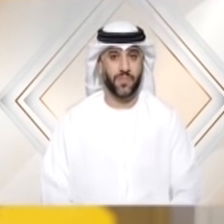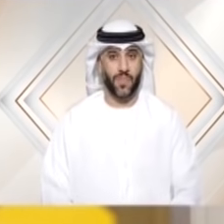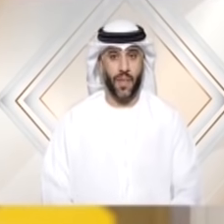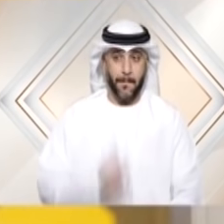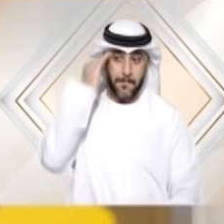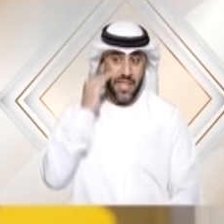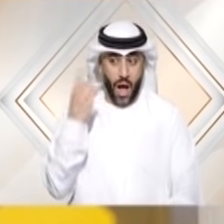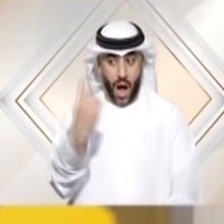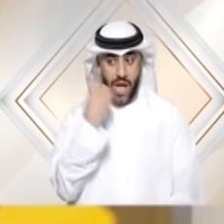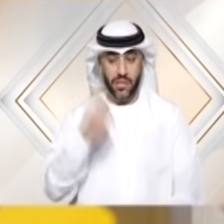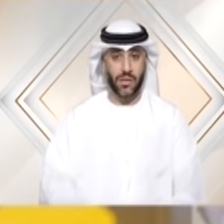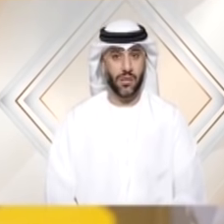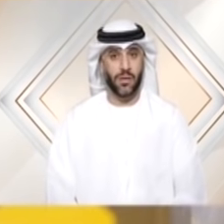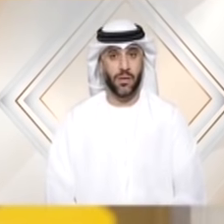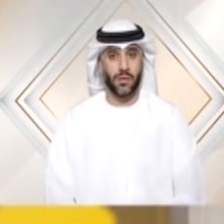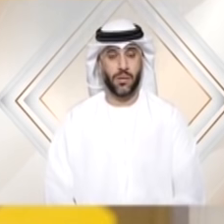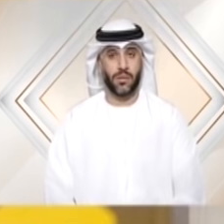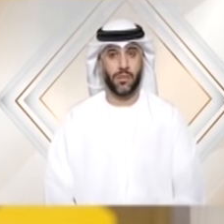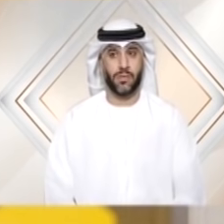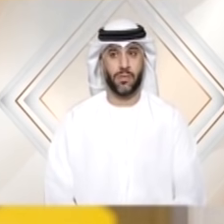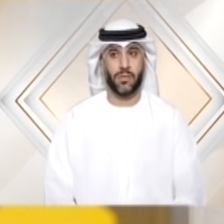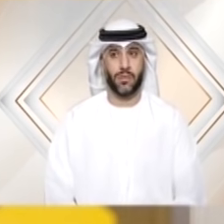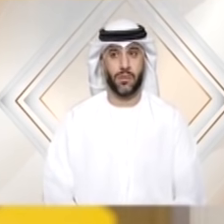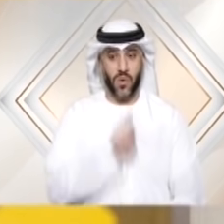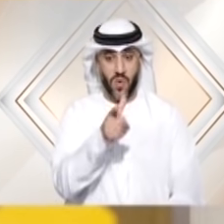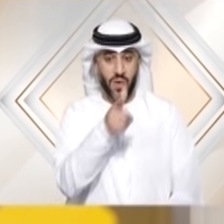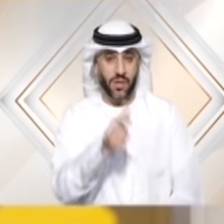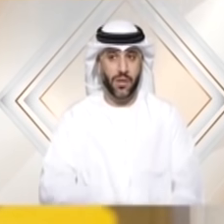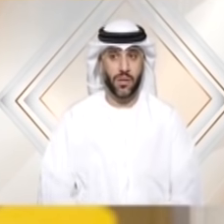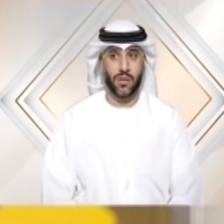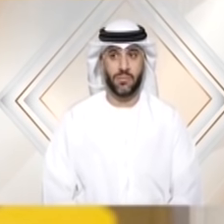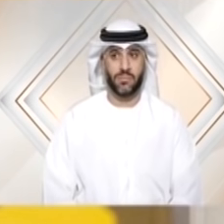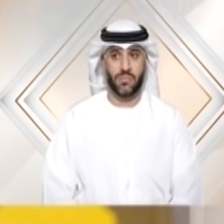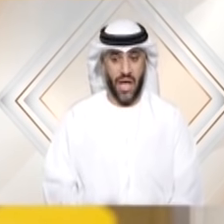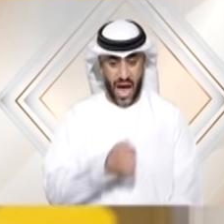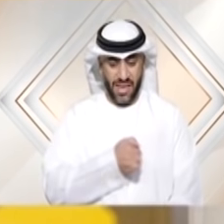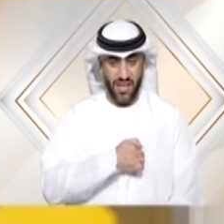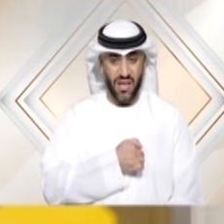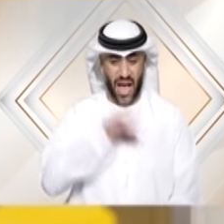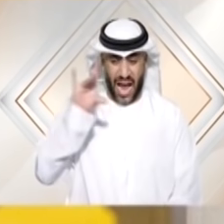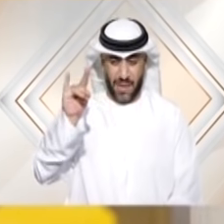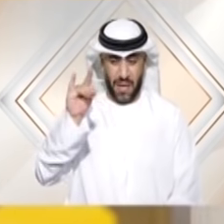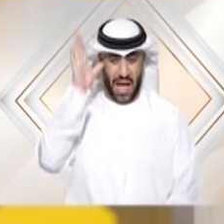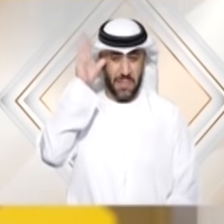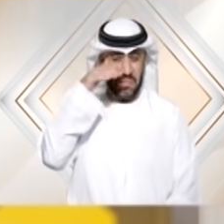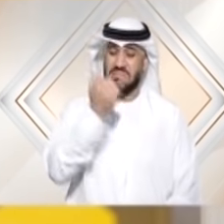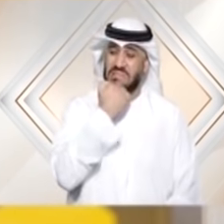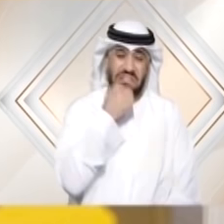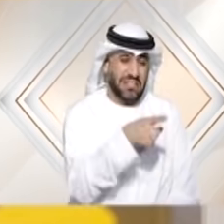والمراه ما سالوا عنها انه فعلا تقطع الصلاه؟ فقالت عائشه لما وصلها الحديث قالت شبهتمونا بالحمير والكلاب. رفضت